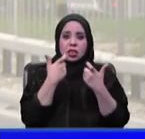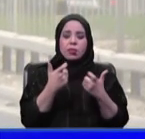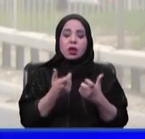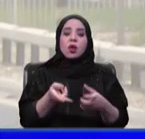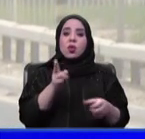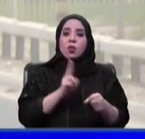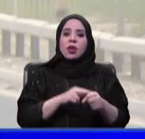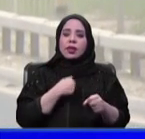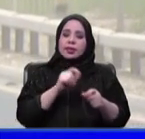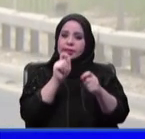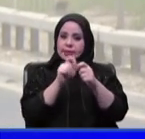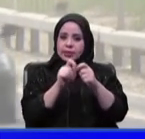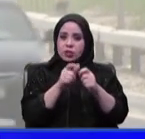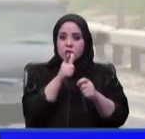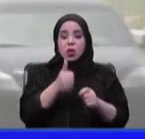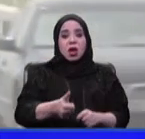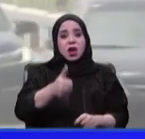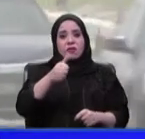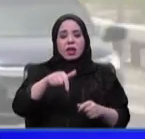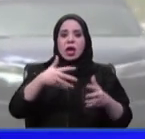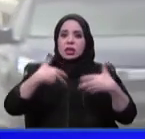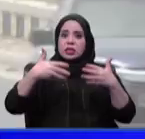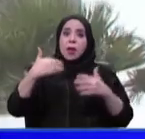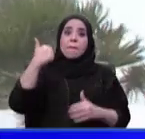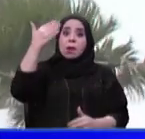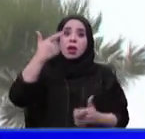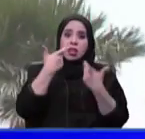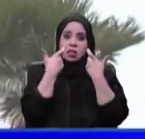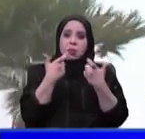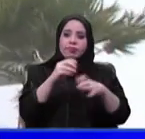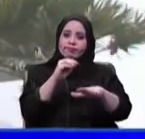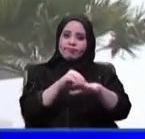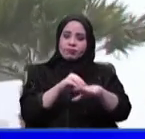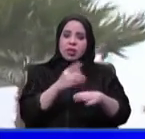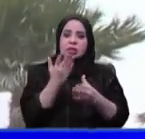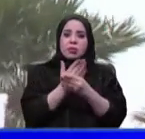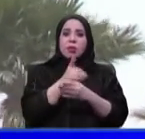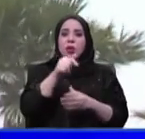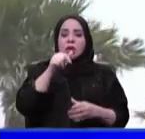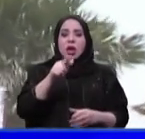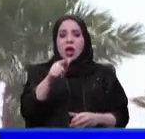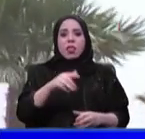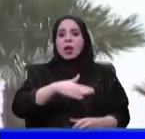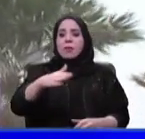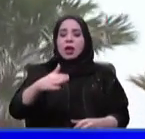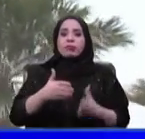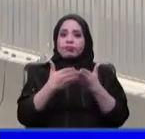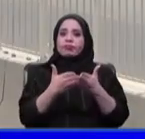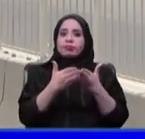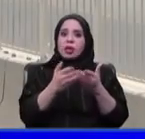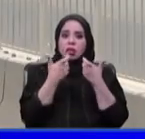ننصح بتجنب الأنشفة الخارجية وأخذ الحيطة والحذر، خصوصا للثوار ومقتادي البحر.